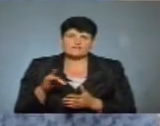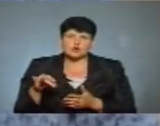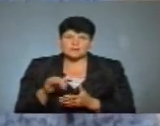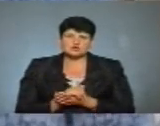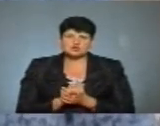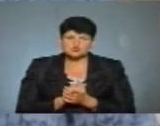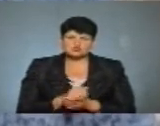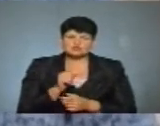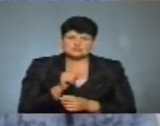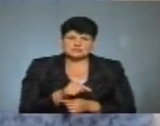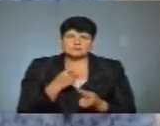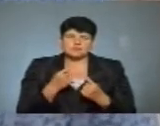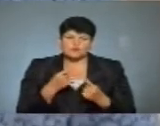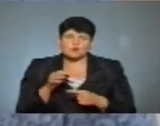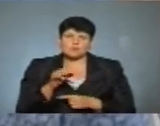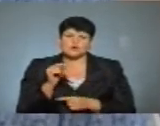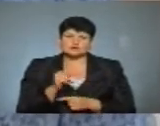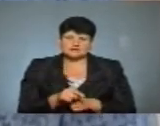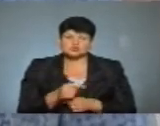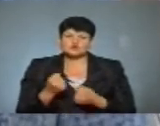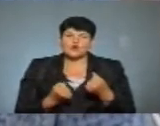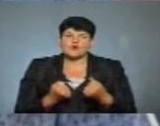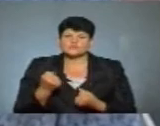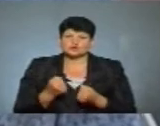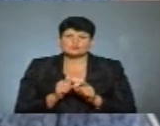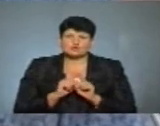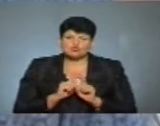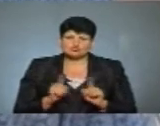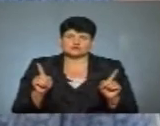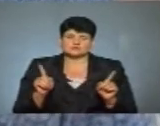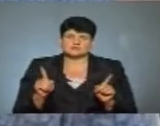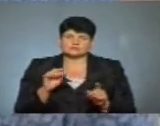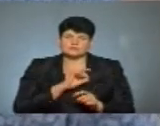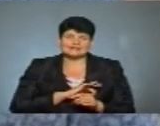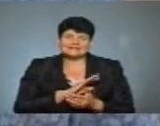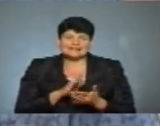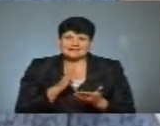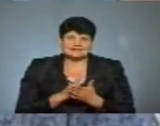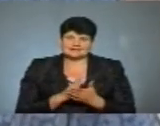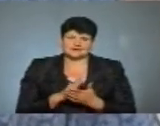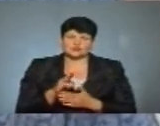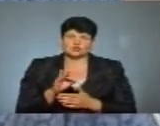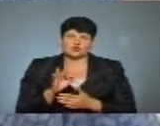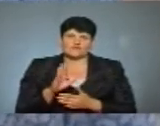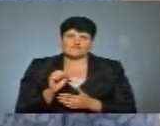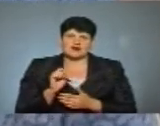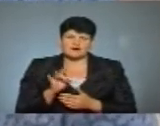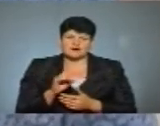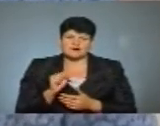Союзу, там, де ми говоримо про те, що автомобілі, особливо вживані, не є підакцизним товаром. Це є